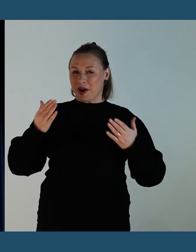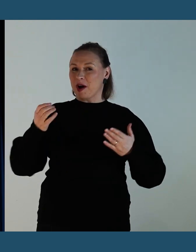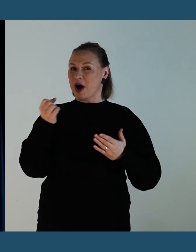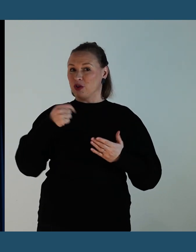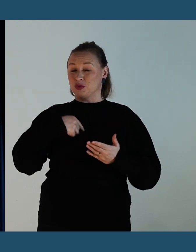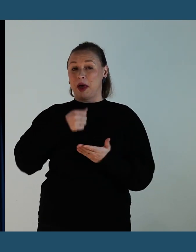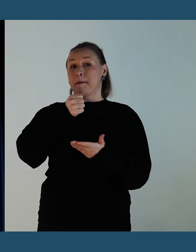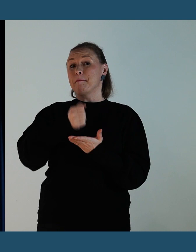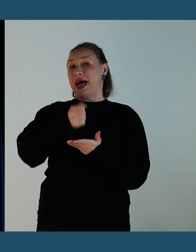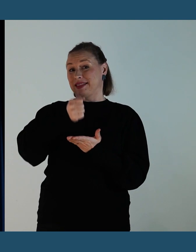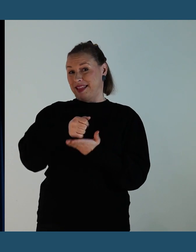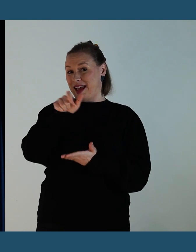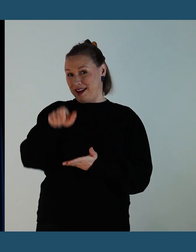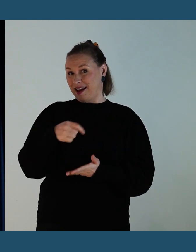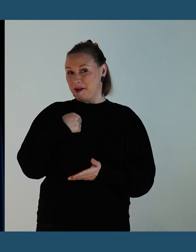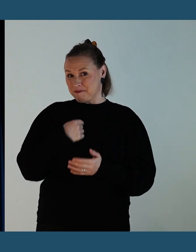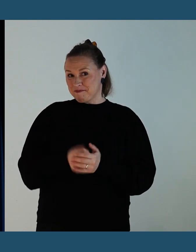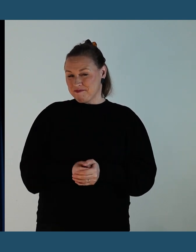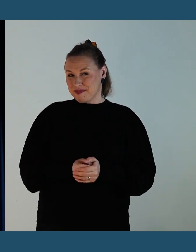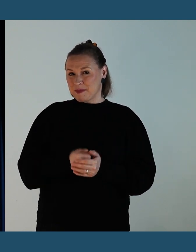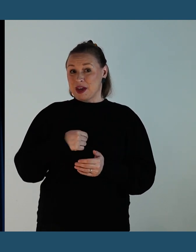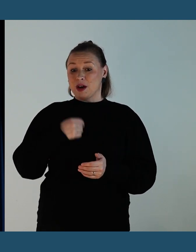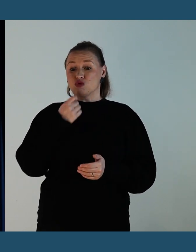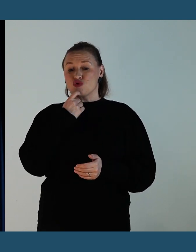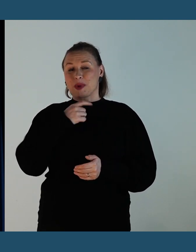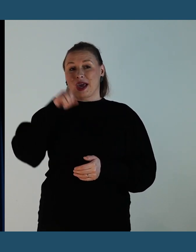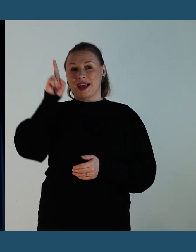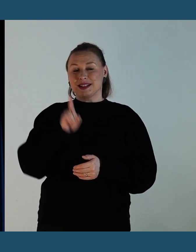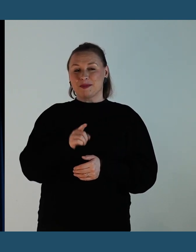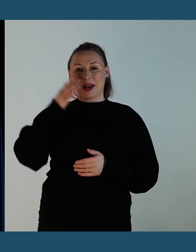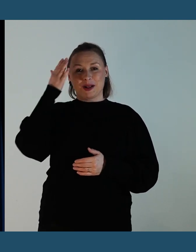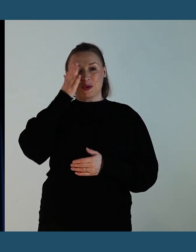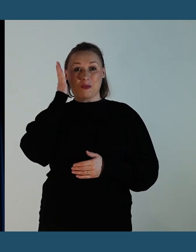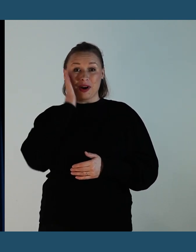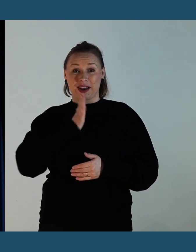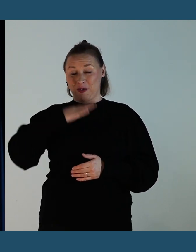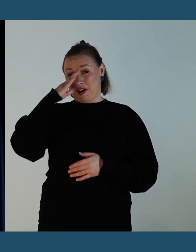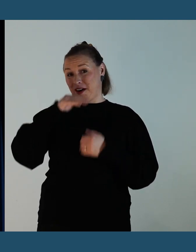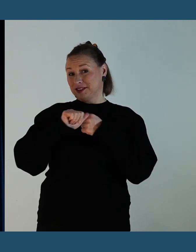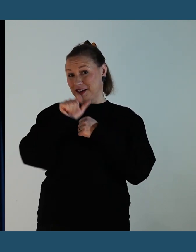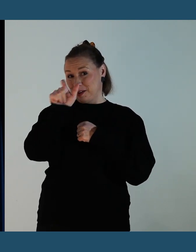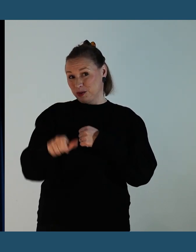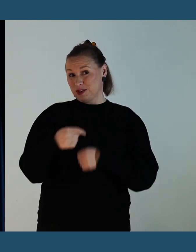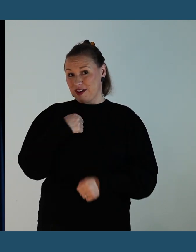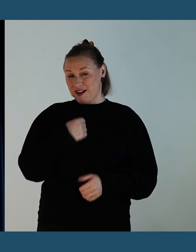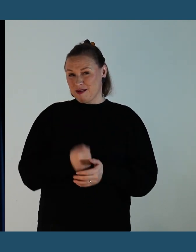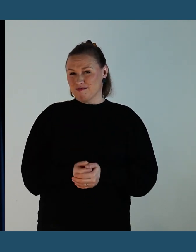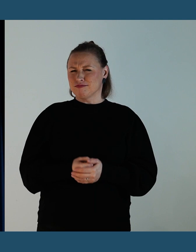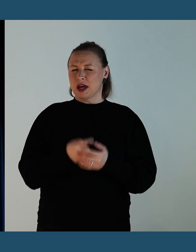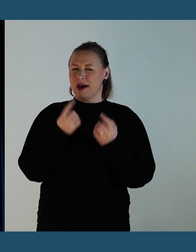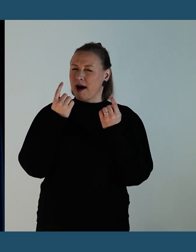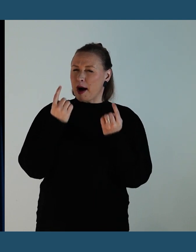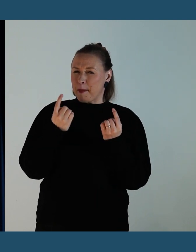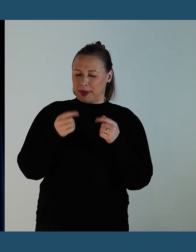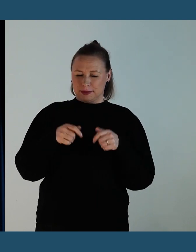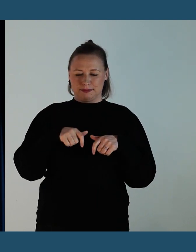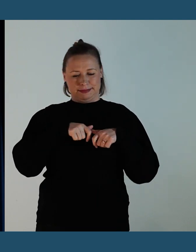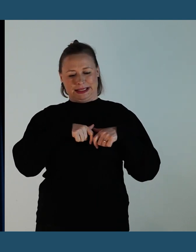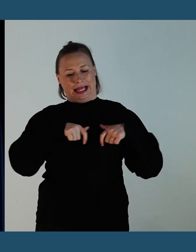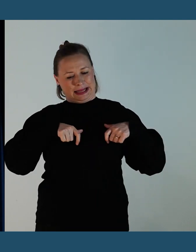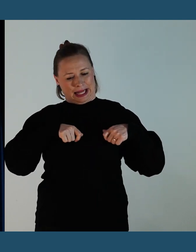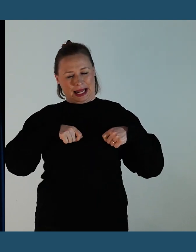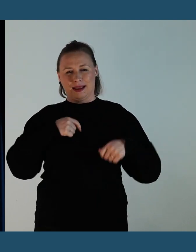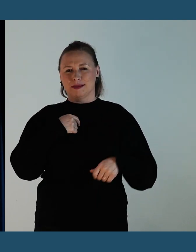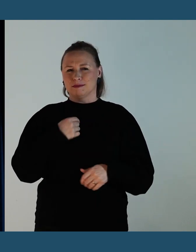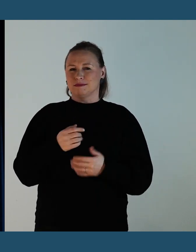päättäjänä. Ja mä olin Suomen ensimmäinen tummaihoinen kansanedustaja, mikä oli tosi merkittävä titteli ja tietynlainen käännekohta